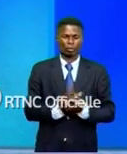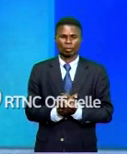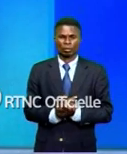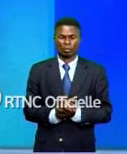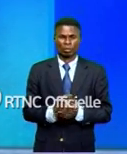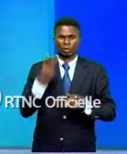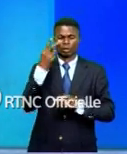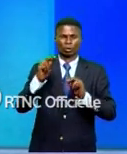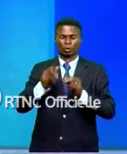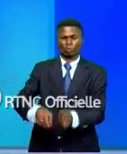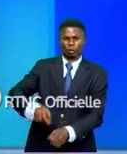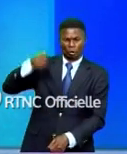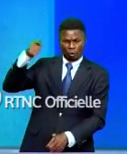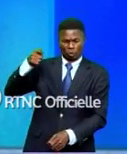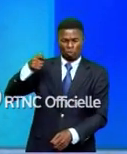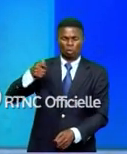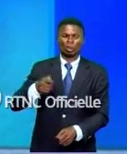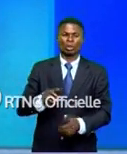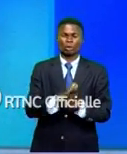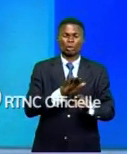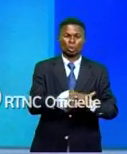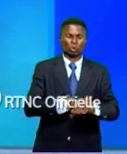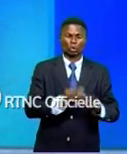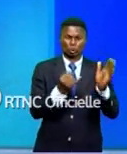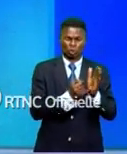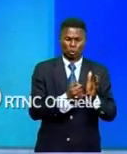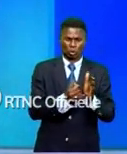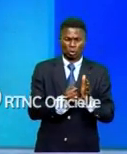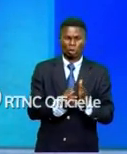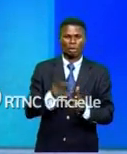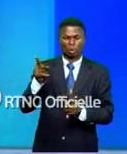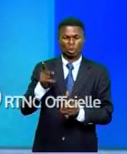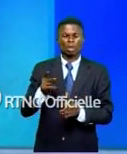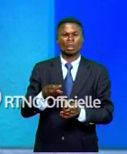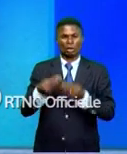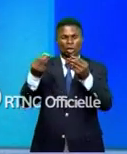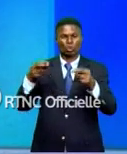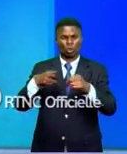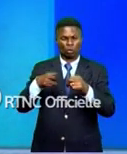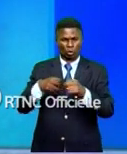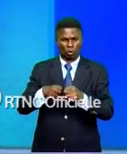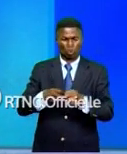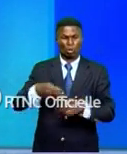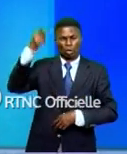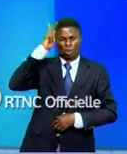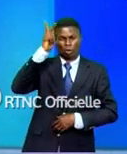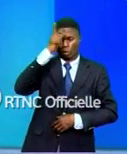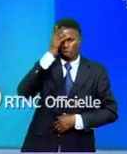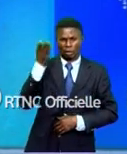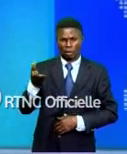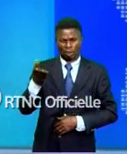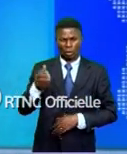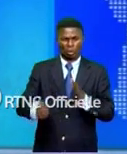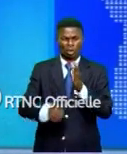Deux groupes en service sur les six, la centrale hydroélectrique de Mouandé-Koudja peut de nouveau fournir de l'énergie électrique dans le Haut-Katanga.